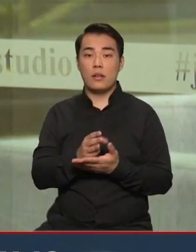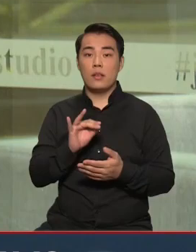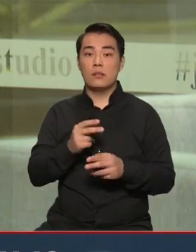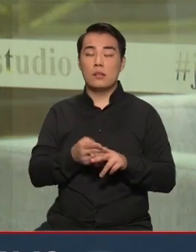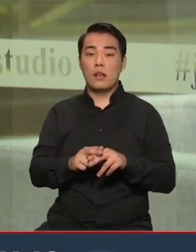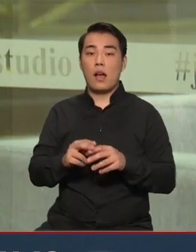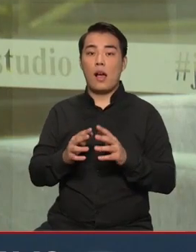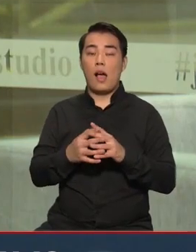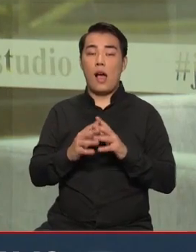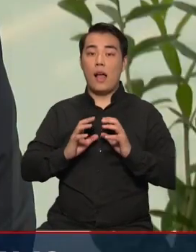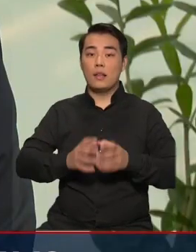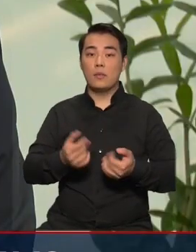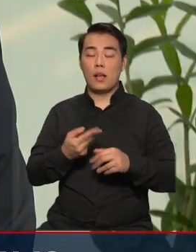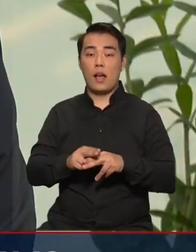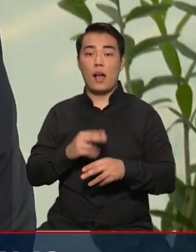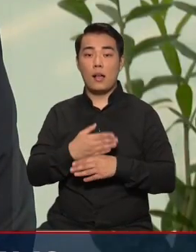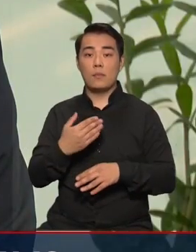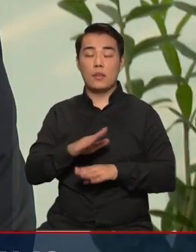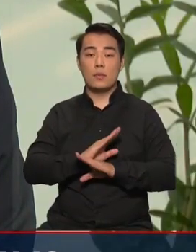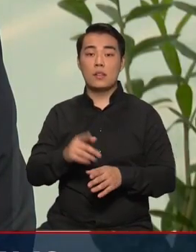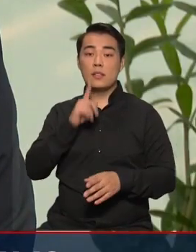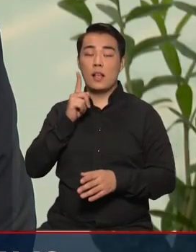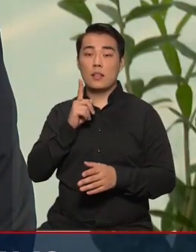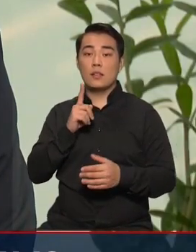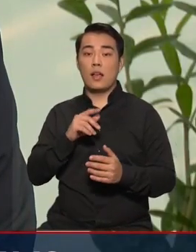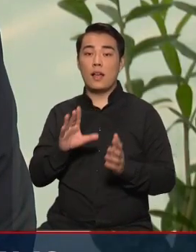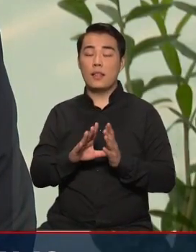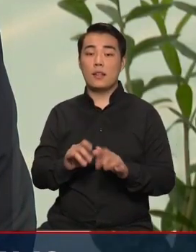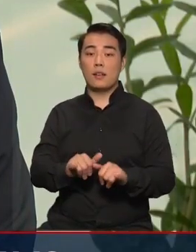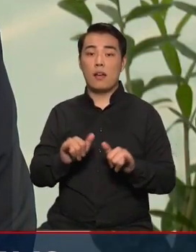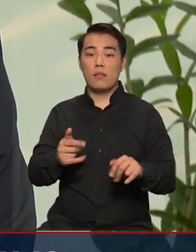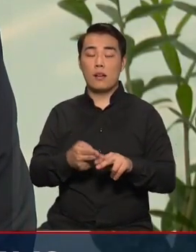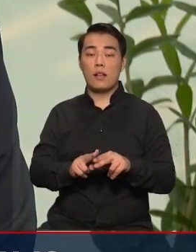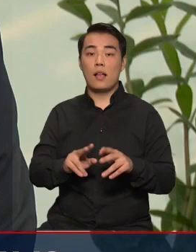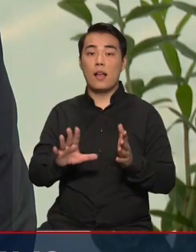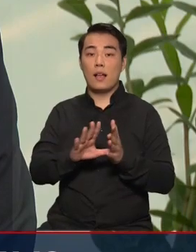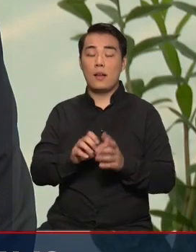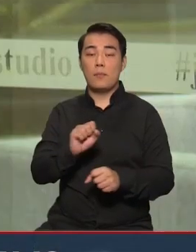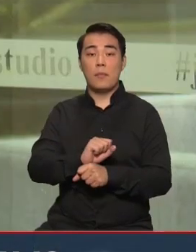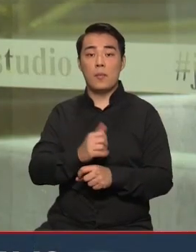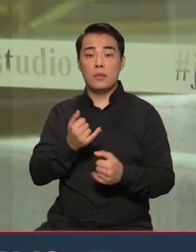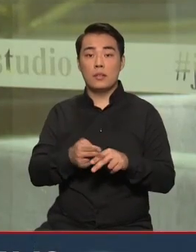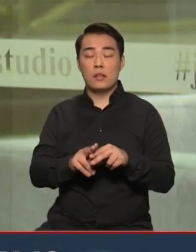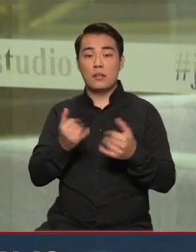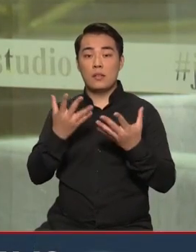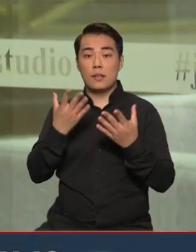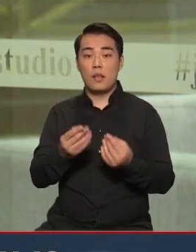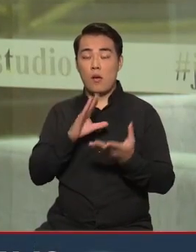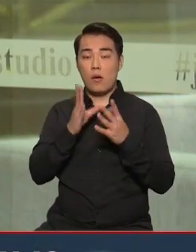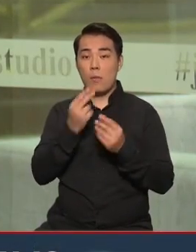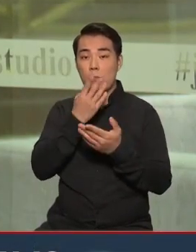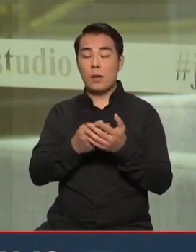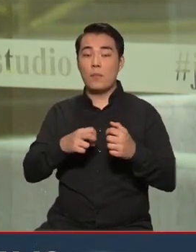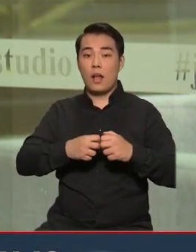деп, экологияға байланысты, мына жасыл дамуға байланысты осы электромобильдер енді бүгінгі күннің өзі несінде тұр